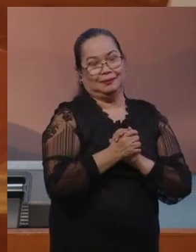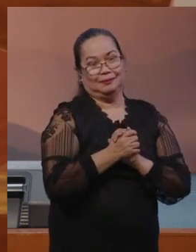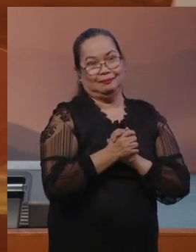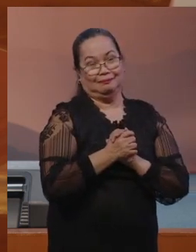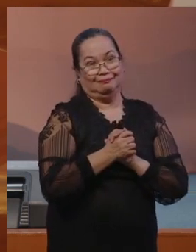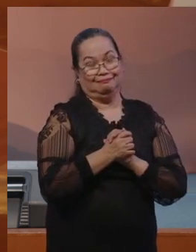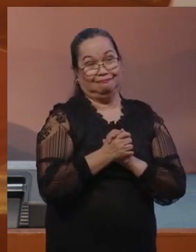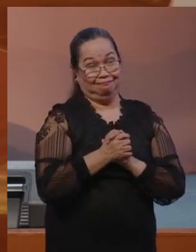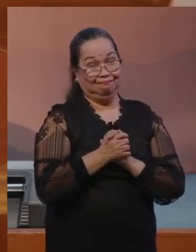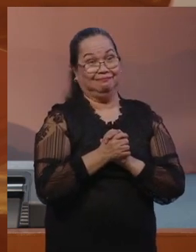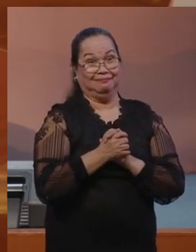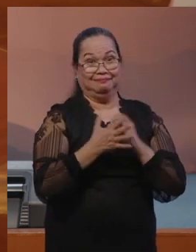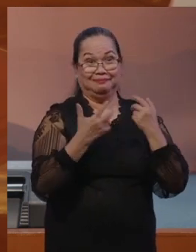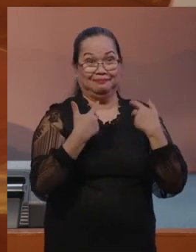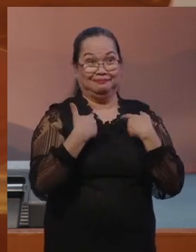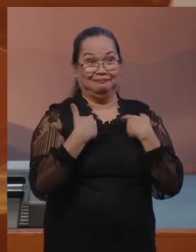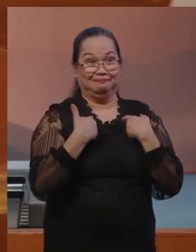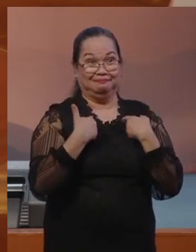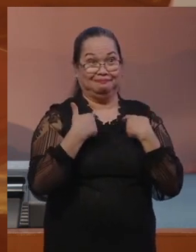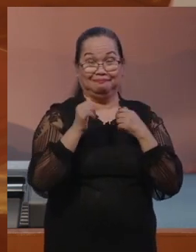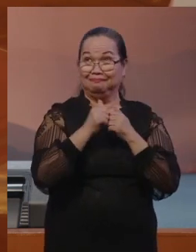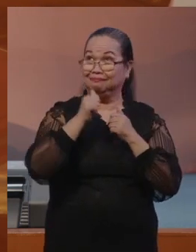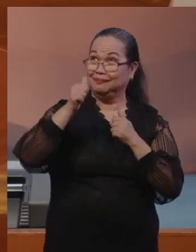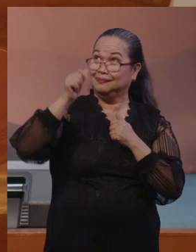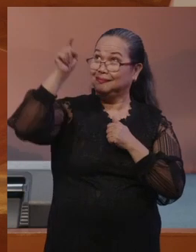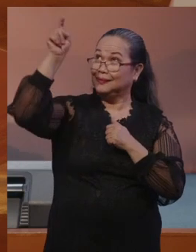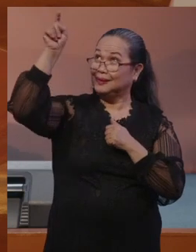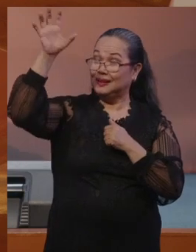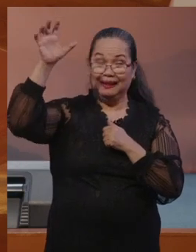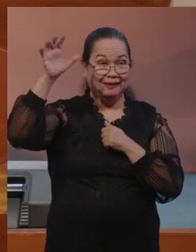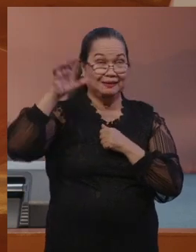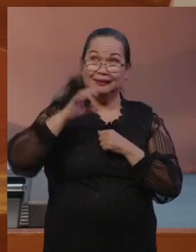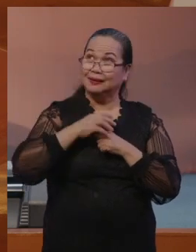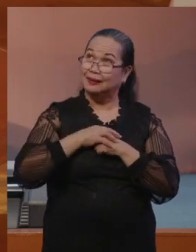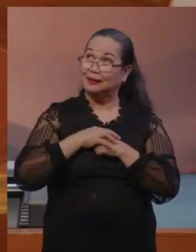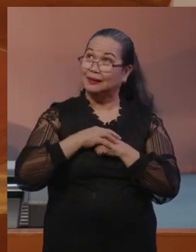Meron bang malayo sa Diyos na hindi kayang abutin ang kanyang